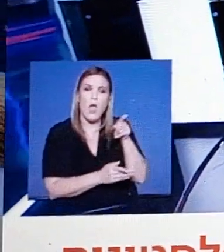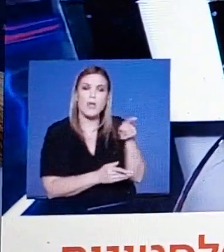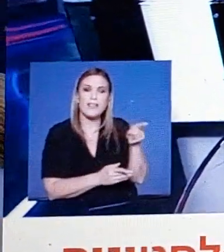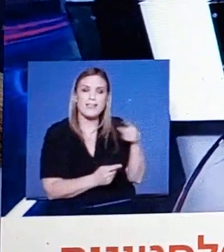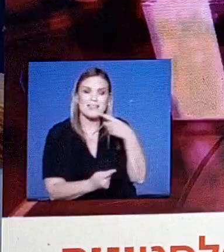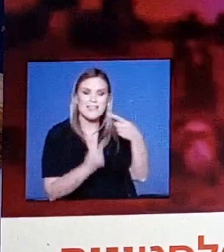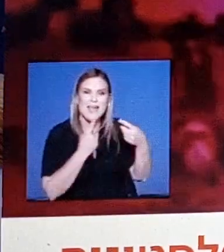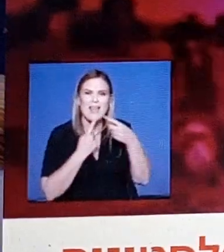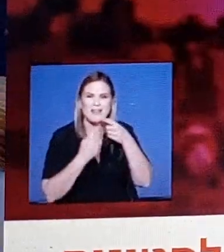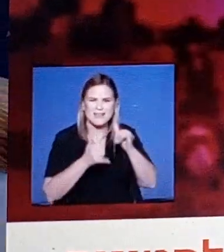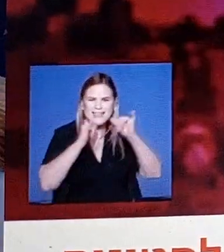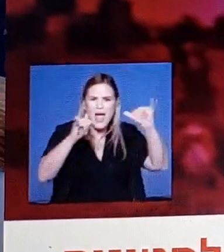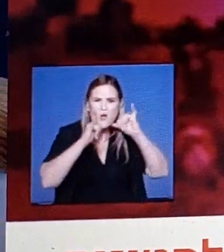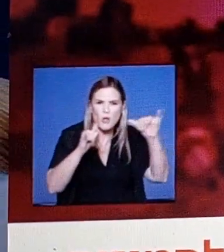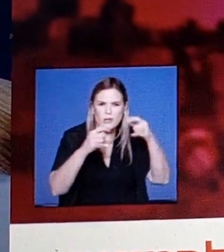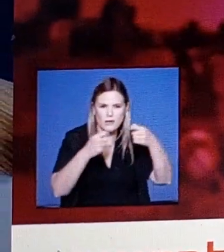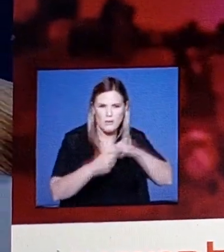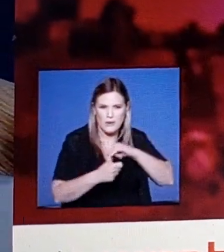d'être